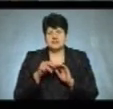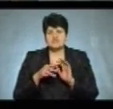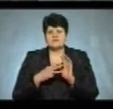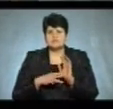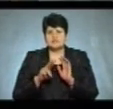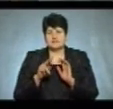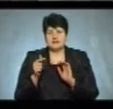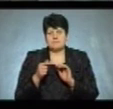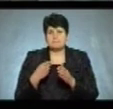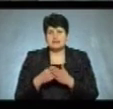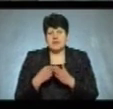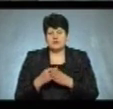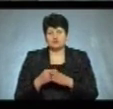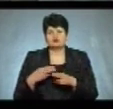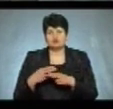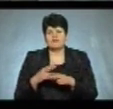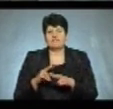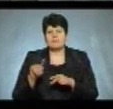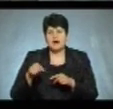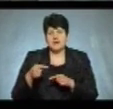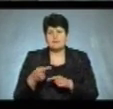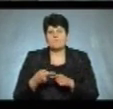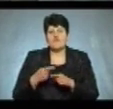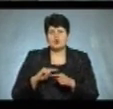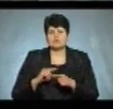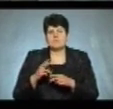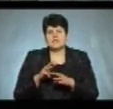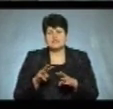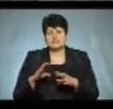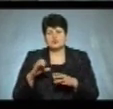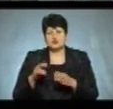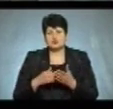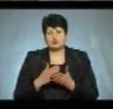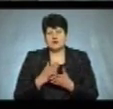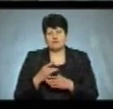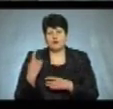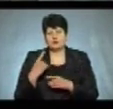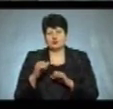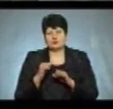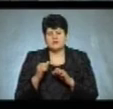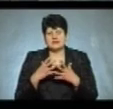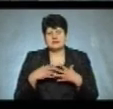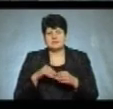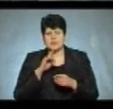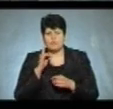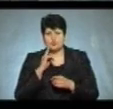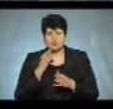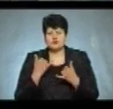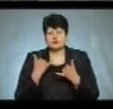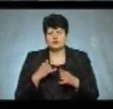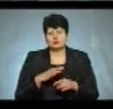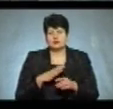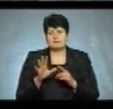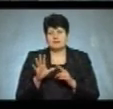Гривні матеріальної шкоди вимагає повернути Міністерство соцполітики України в обласного управління сім'ї та молоді. Сьогодні